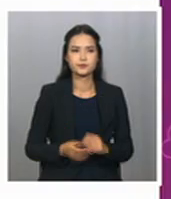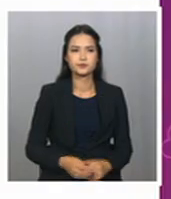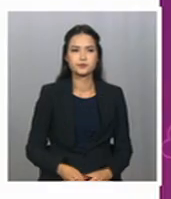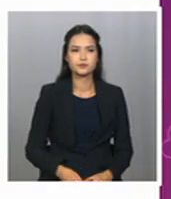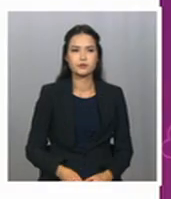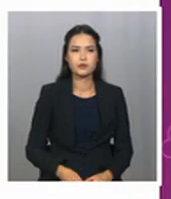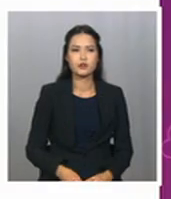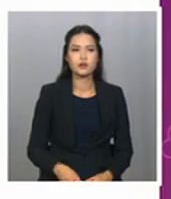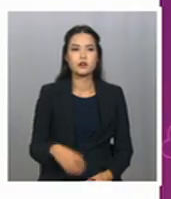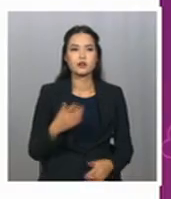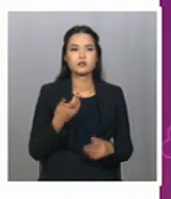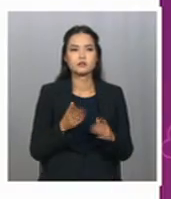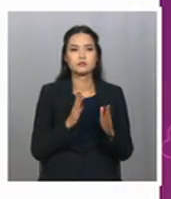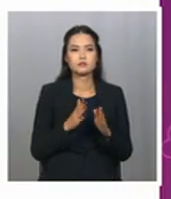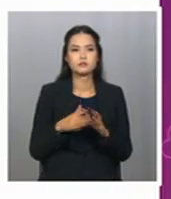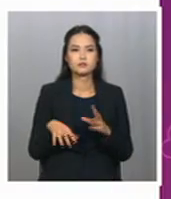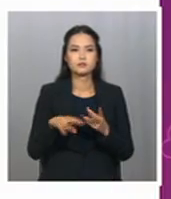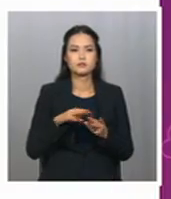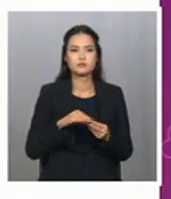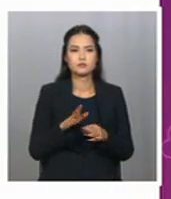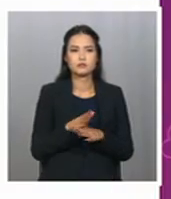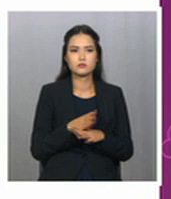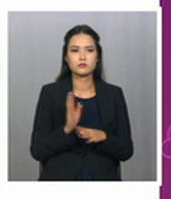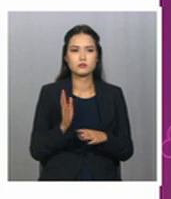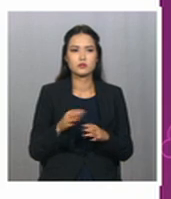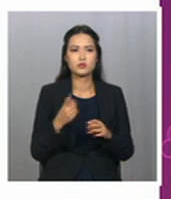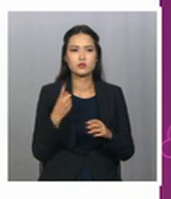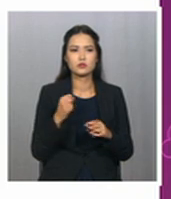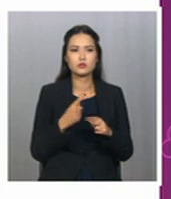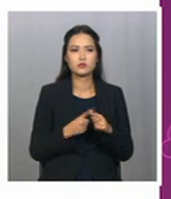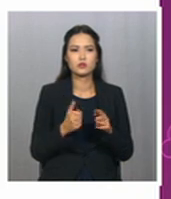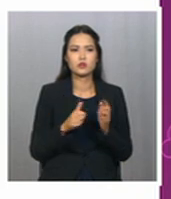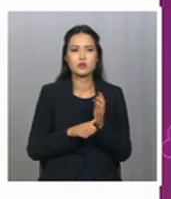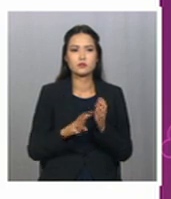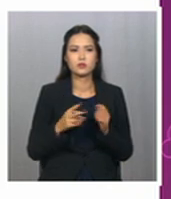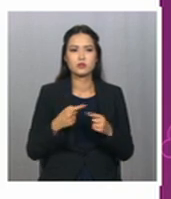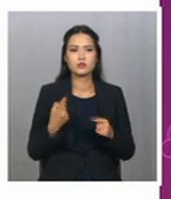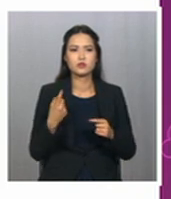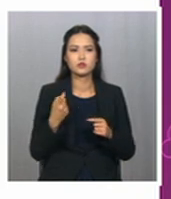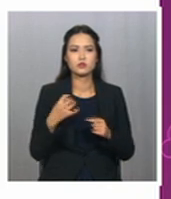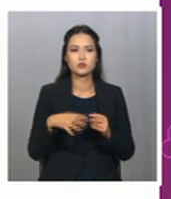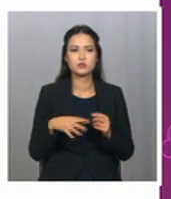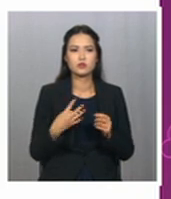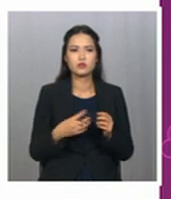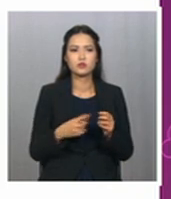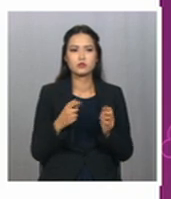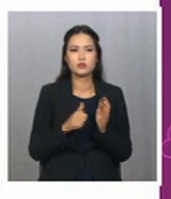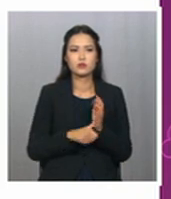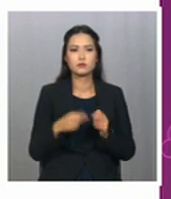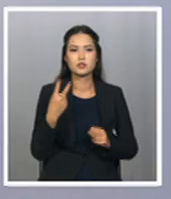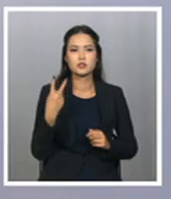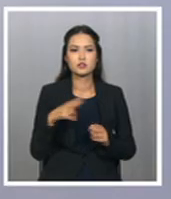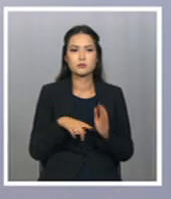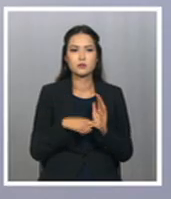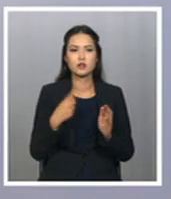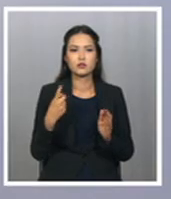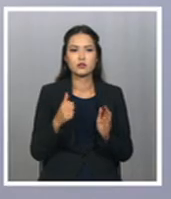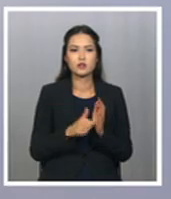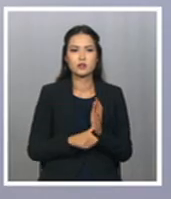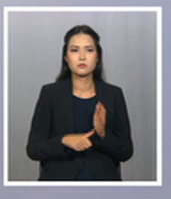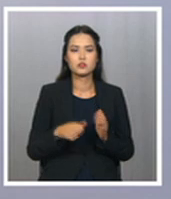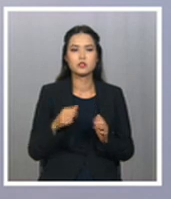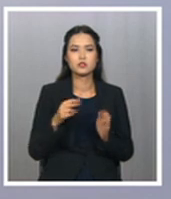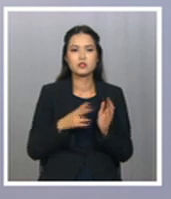Белгілі мәндерді орындарына қойып шықтық. Б бұрышының косинусы 160-тан 20, немесе қысқартсақ 8-ден 1-ге тең. Ал